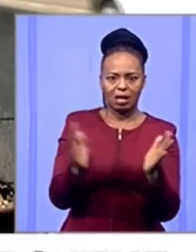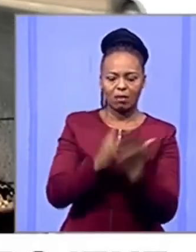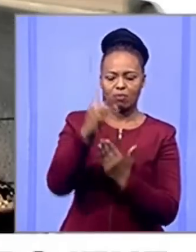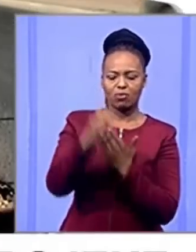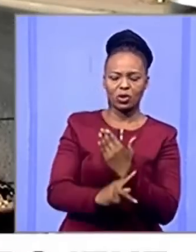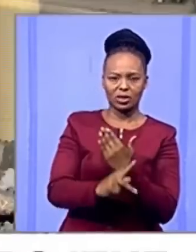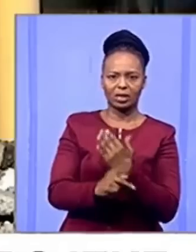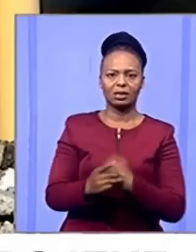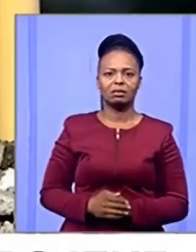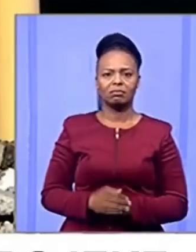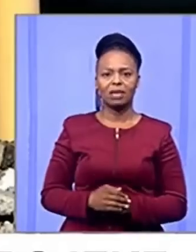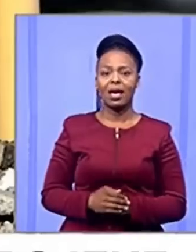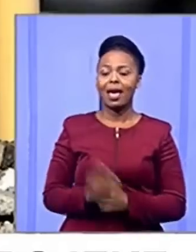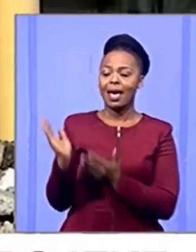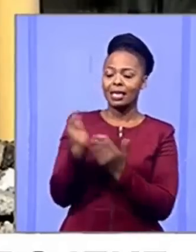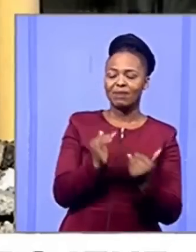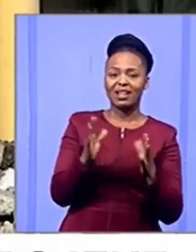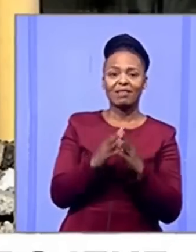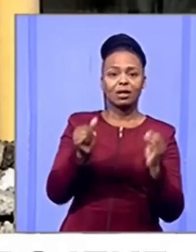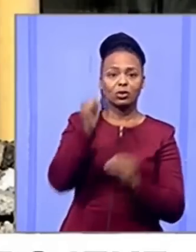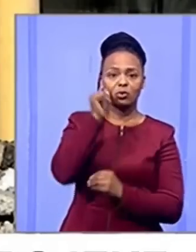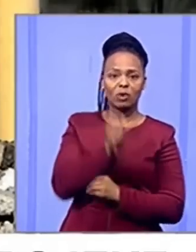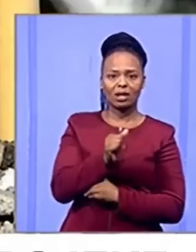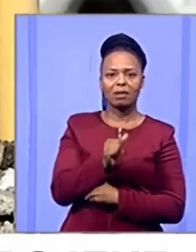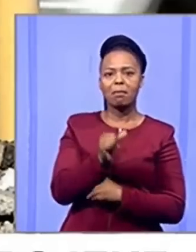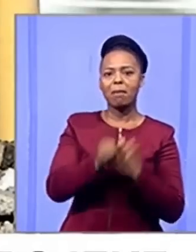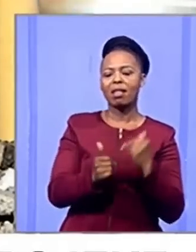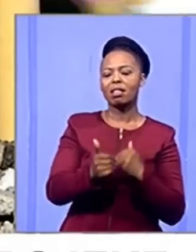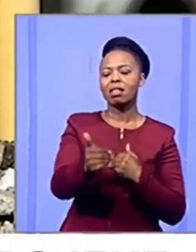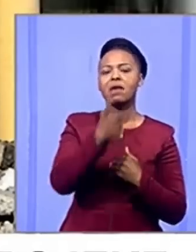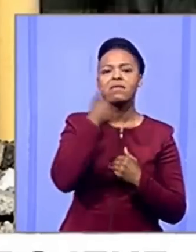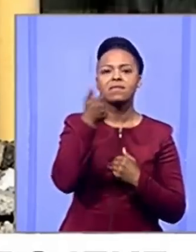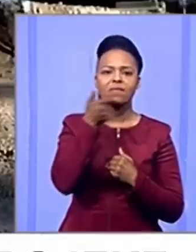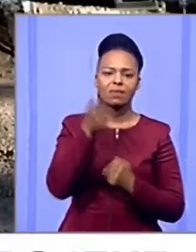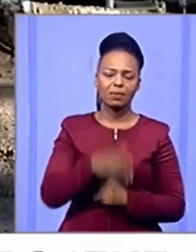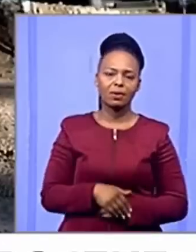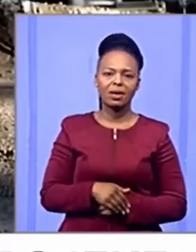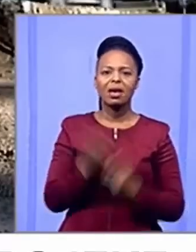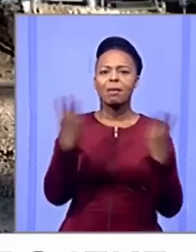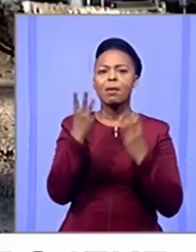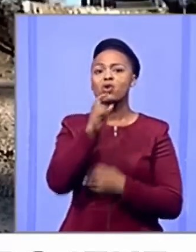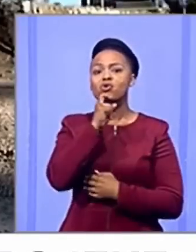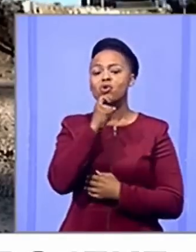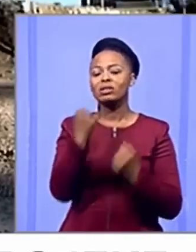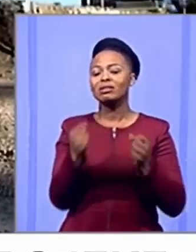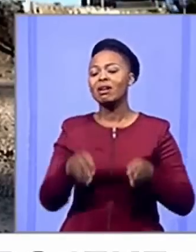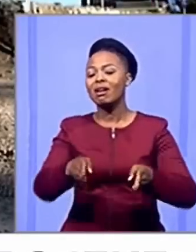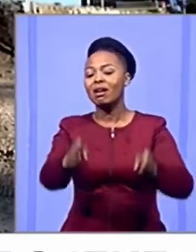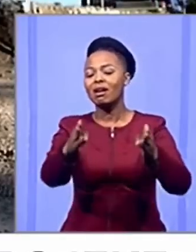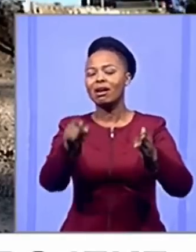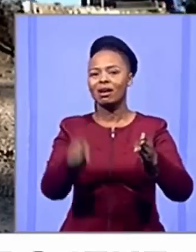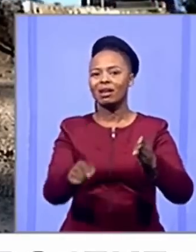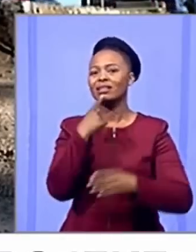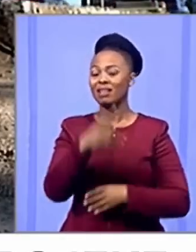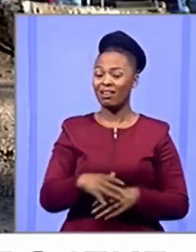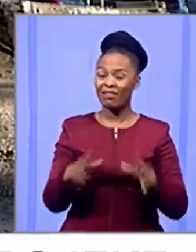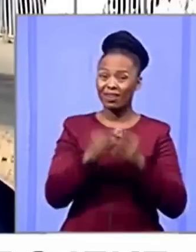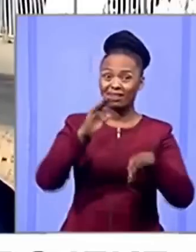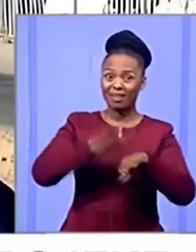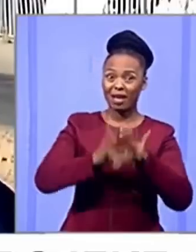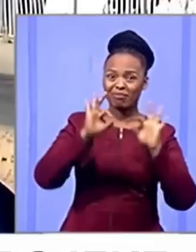ne e solofetswe go konosetswa mo dikgweding tse 2 tse di tlang. Badirisi ba tsela eno ga ba bone e tla konosediwa ka